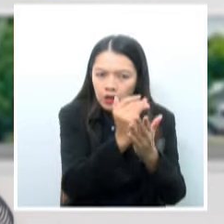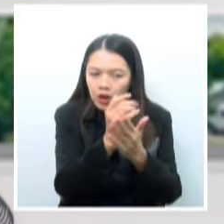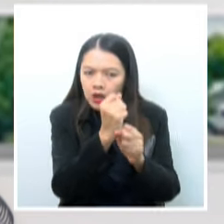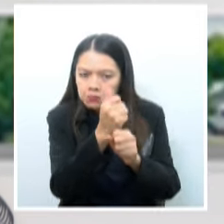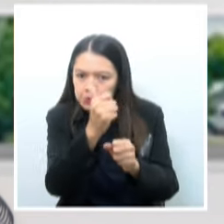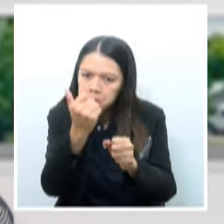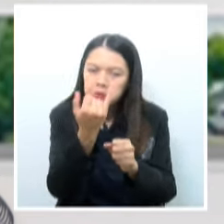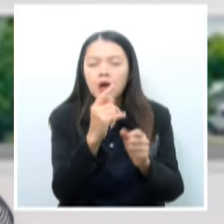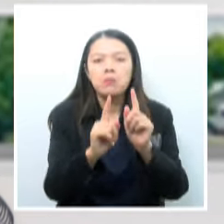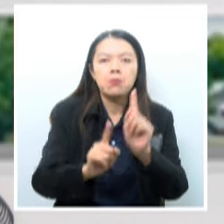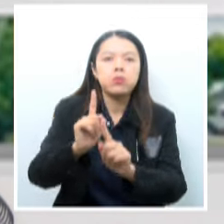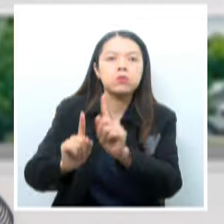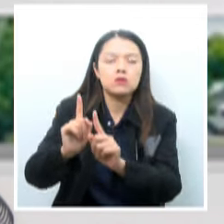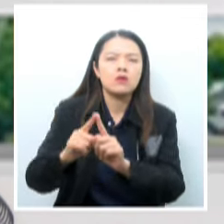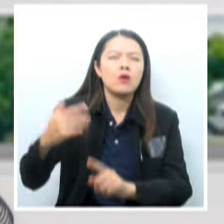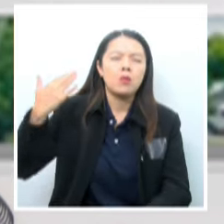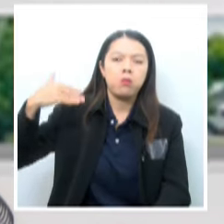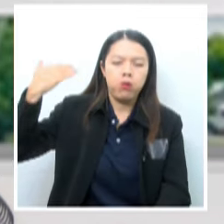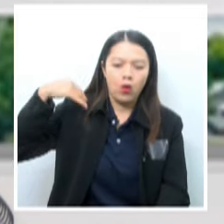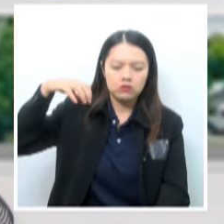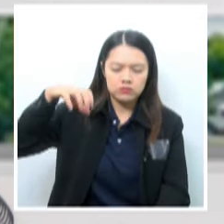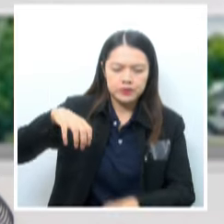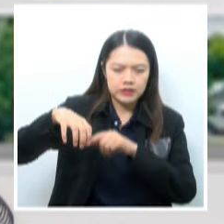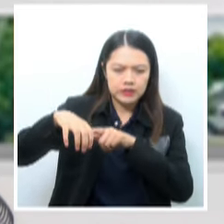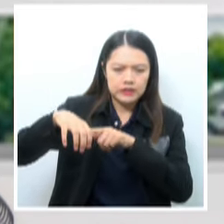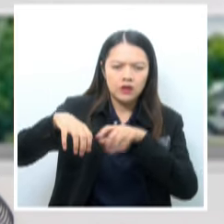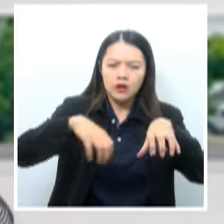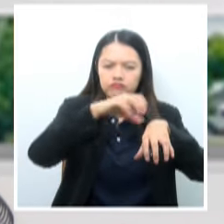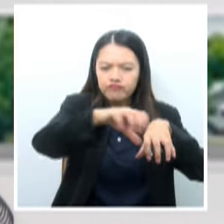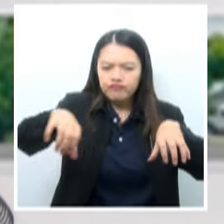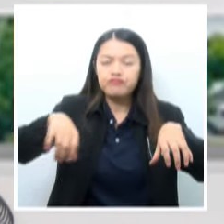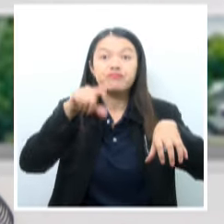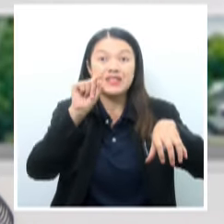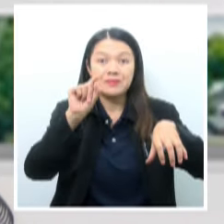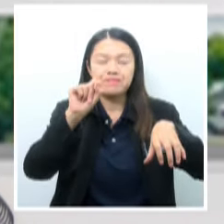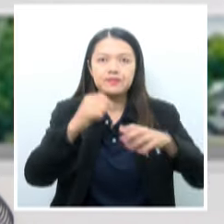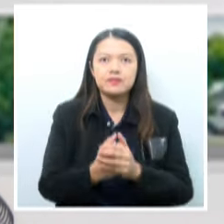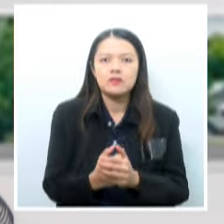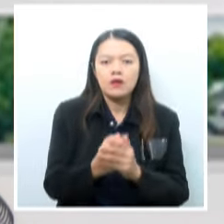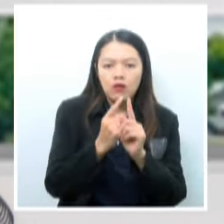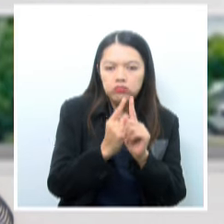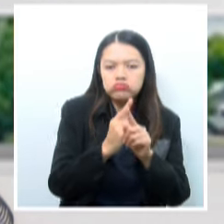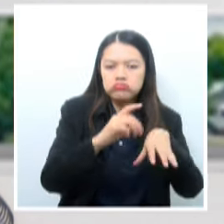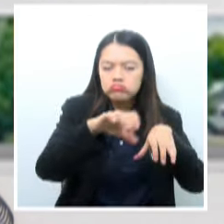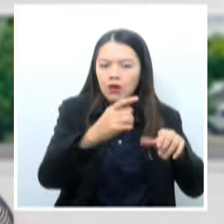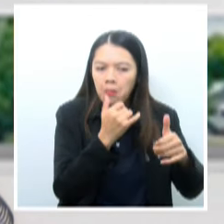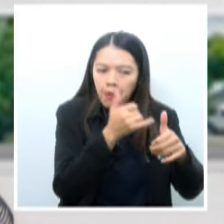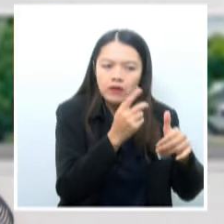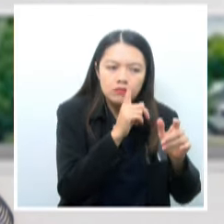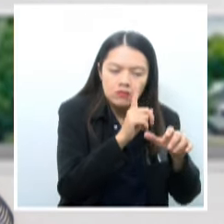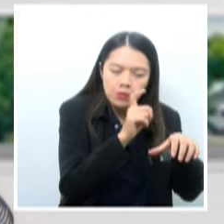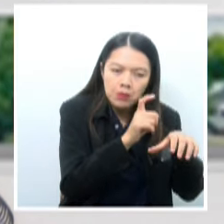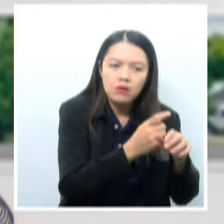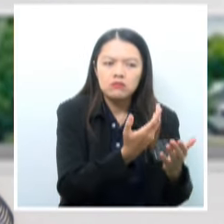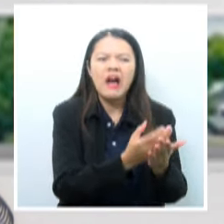านในอดีตเนี่ยเรามีสำนักอยู่20กว่าสำนักเนี่ยก็มีการติดตามทุกสำนักเพราะว่าแต่สำนักก็มีง